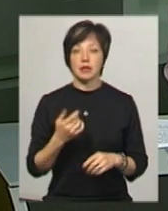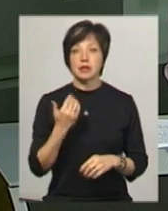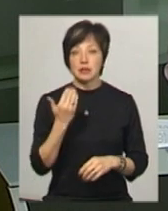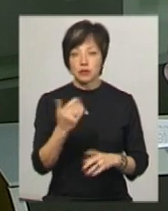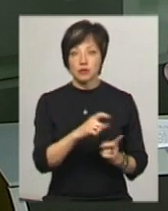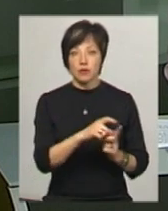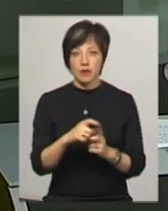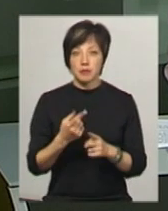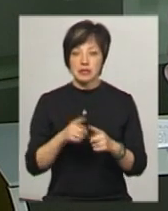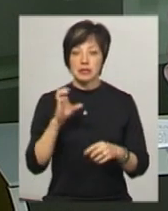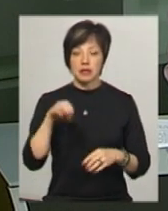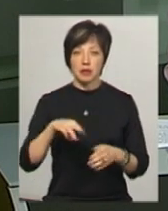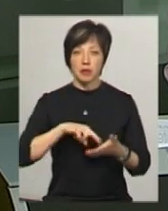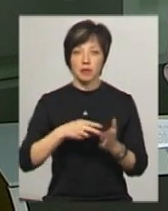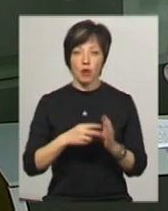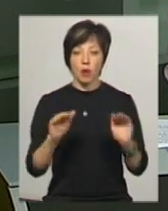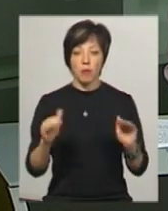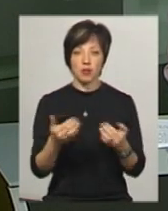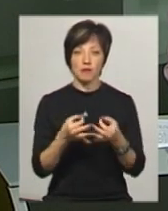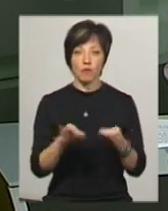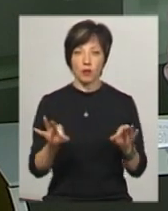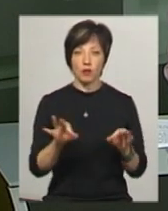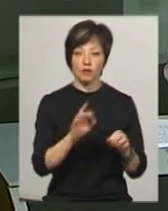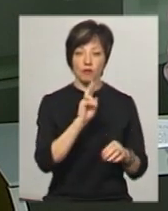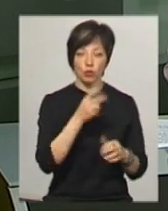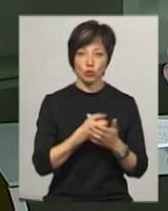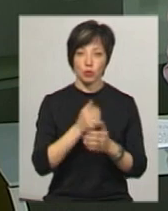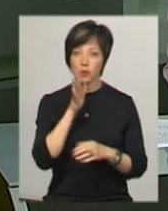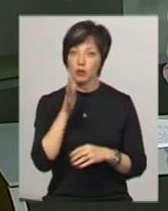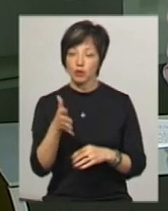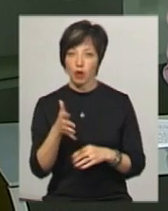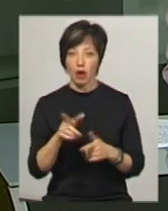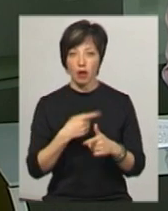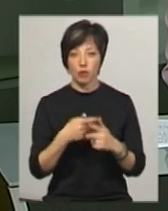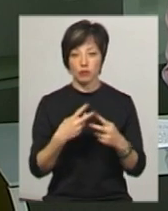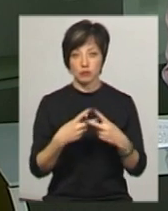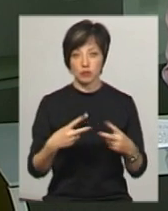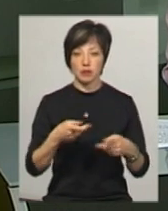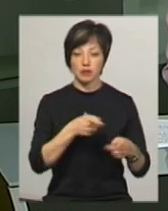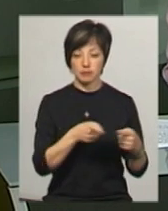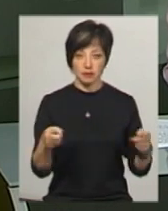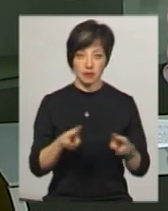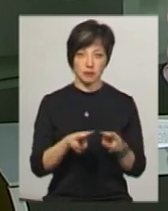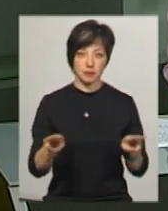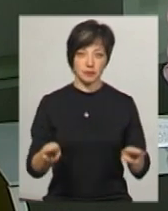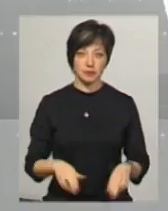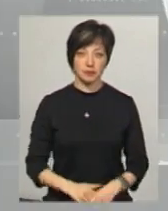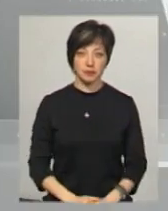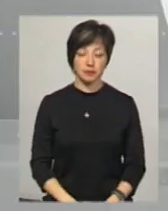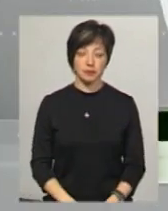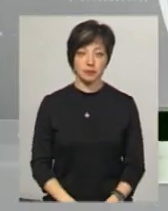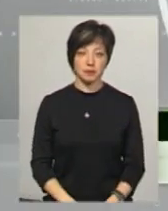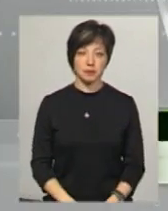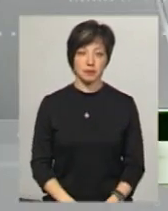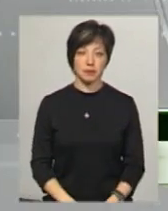Наталі Сологуб, ця стаття передбачає обмеження волі на строк від 2 до 5 років або позбавлення волі на той самий строк.